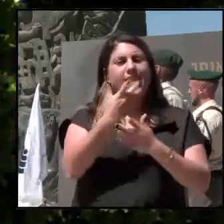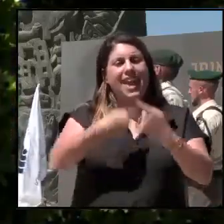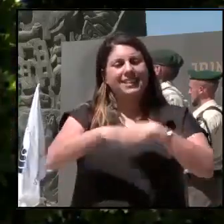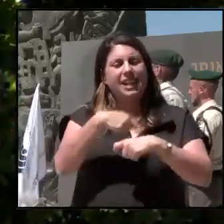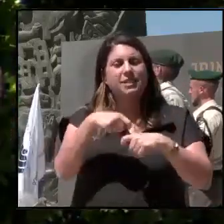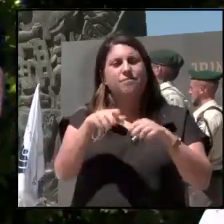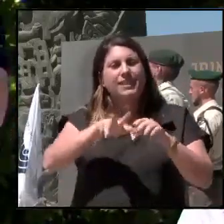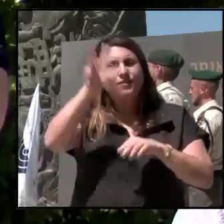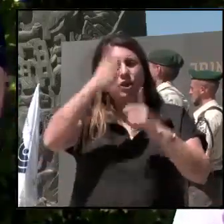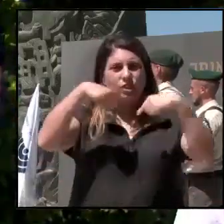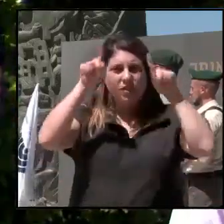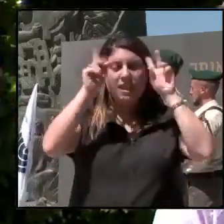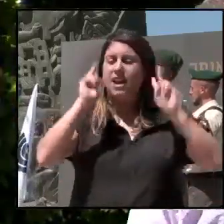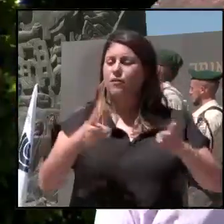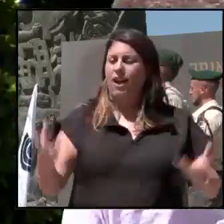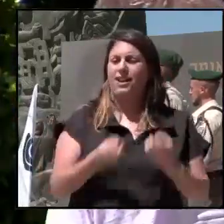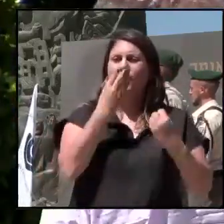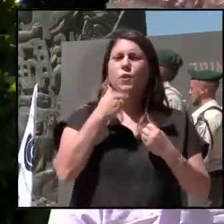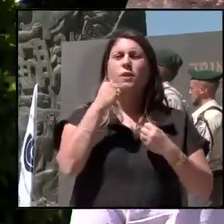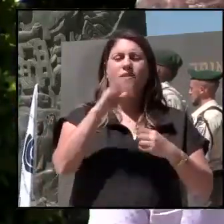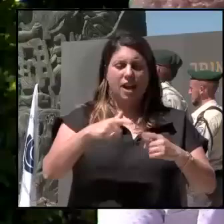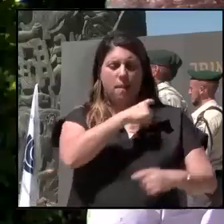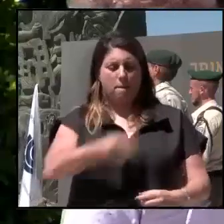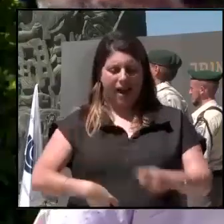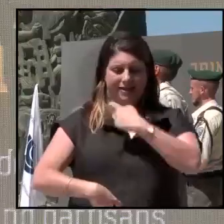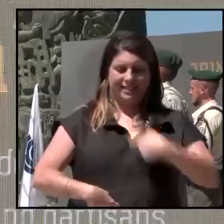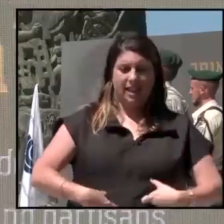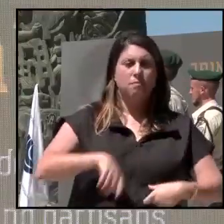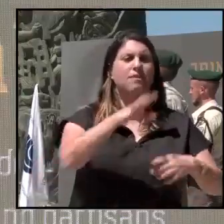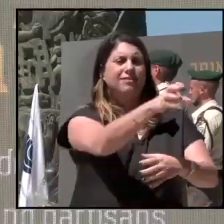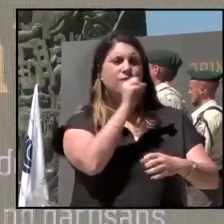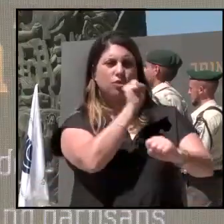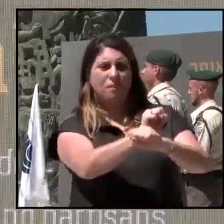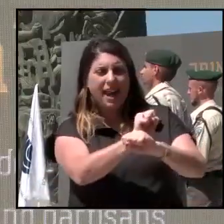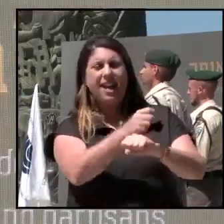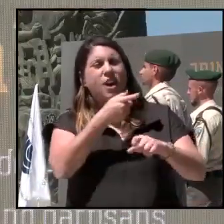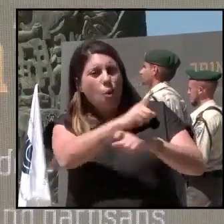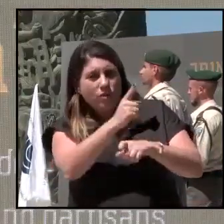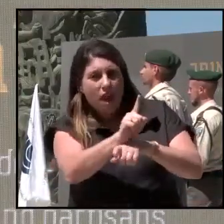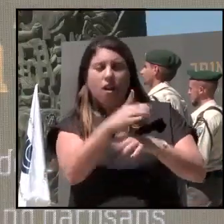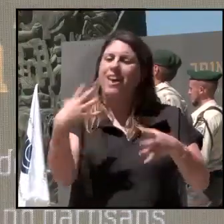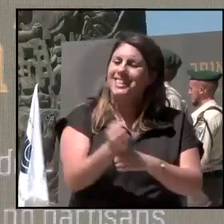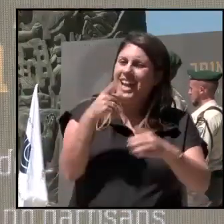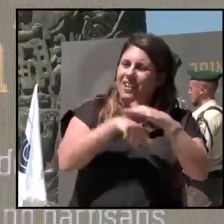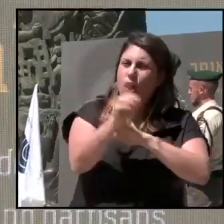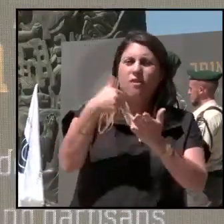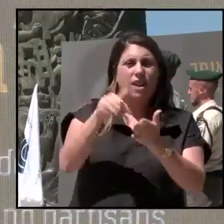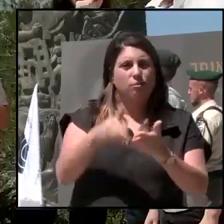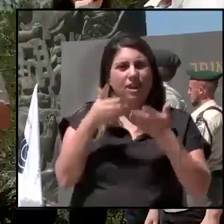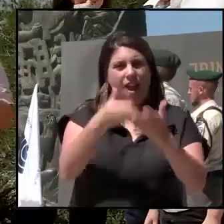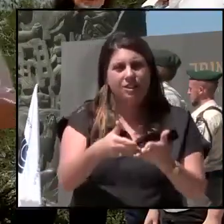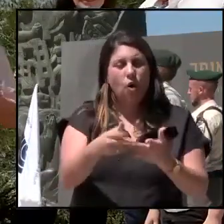סלובקיה שאפשר לו להציל יהודים ופרטיזנים. נאסר ועונה, אך הצליח לברוח ולהמשיך בפעילות ההצלה. את